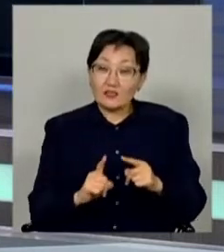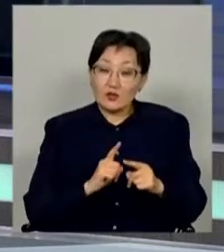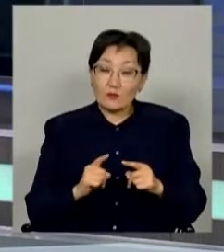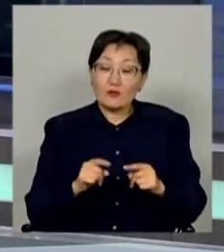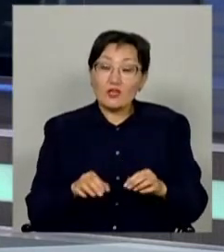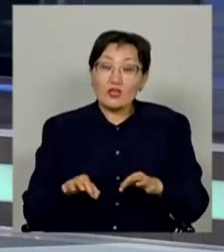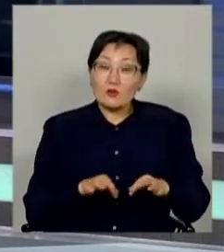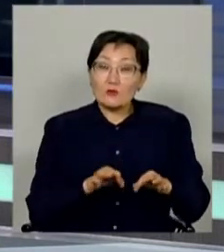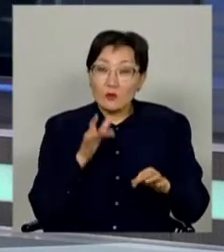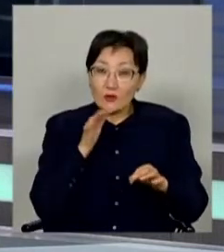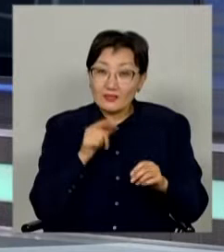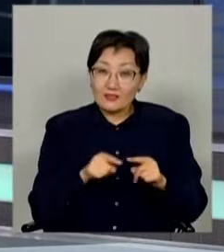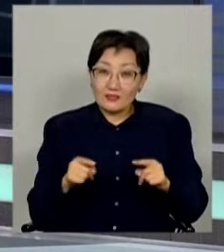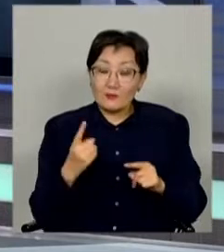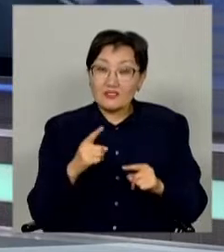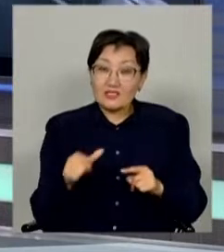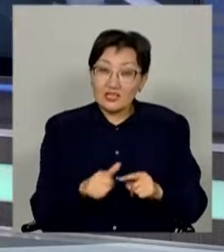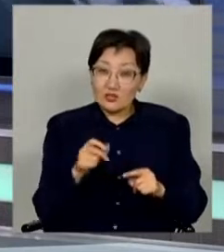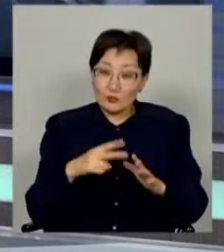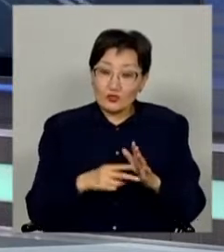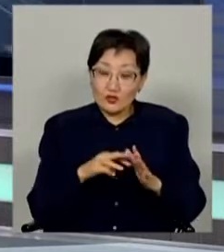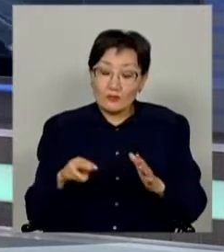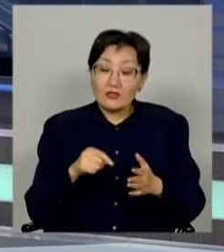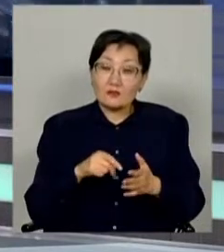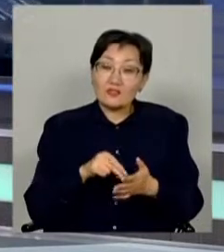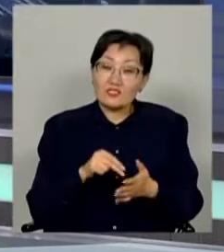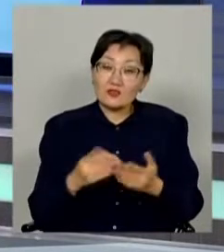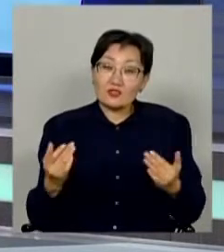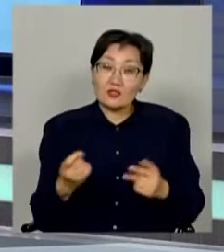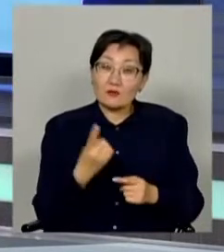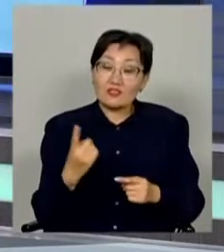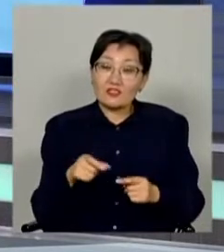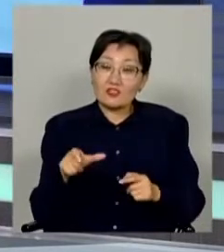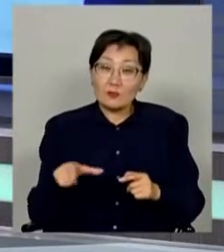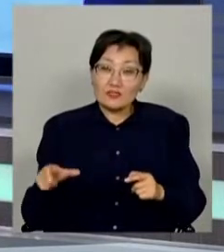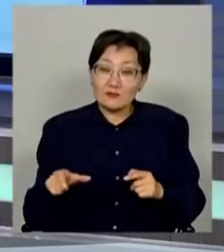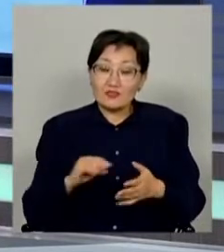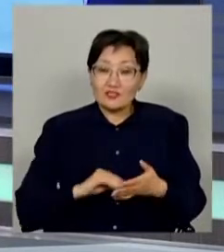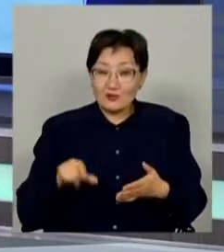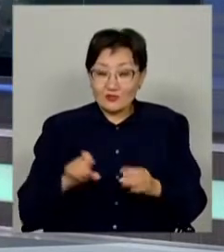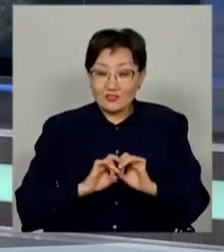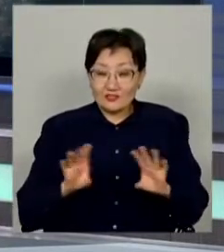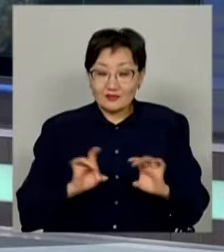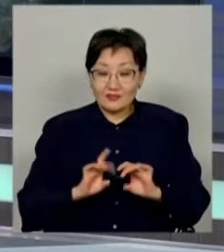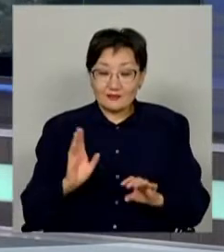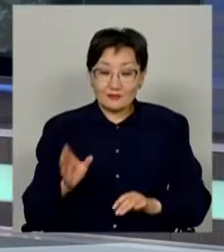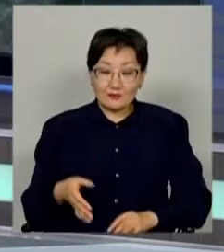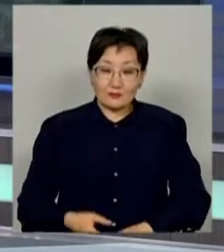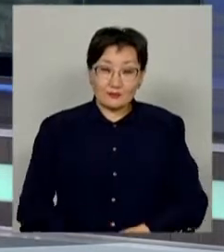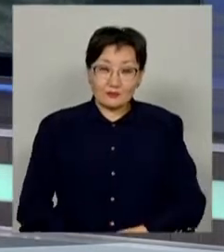уақыты 1 сағат 17 минут. Билеттің қанша? Пойыздың алғашқы жолаушыларының бірі болған әріптесім Жадырау Маржан